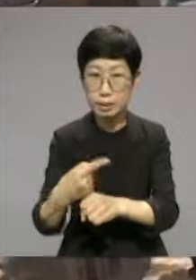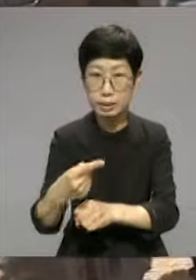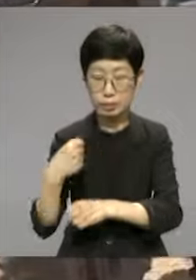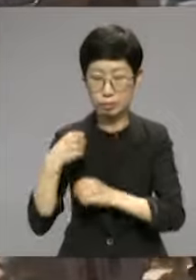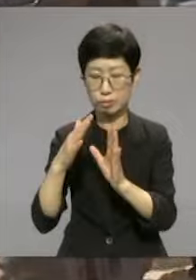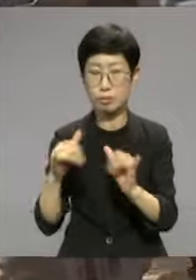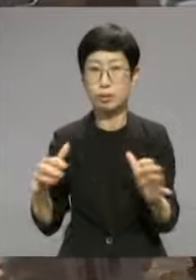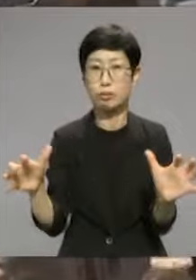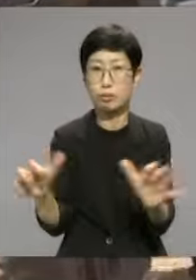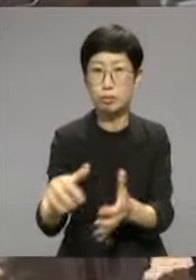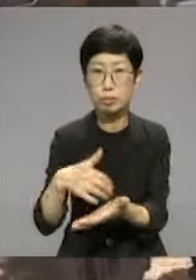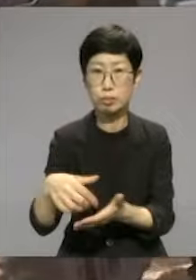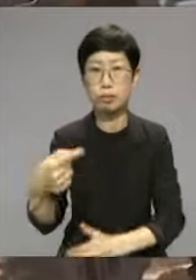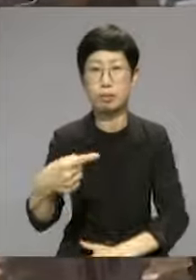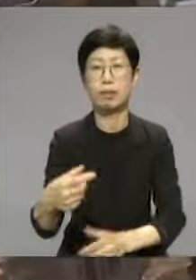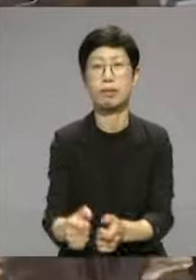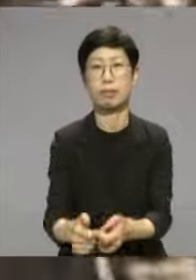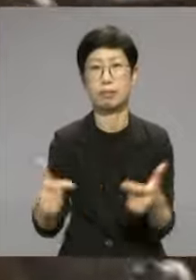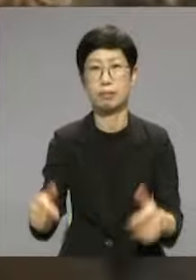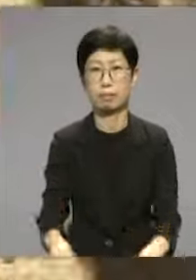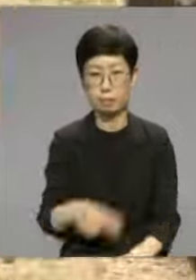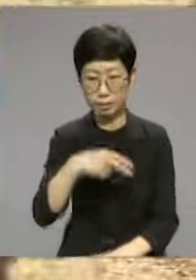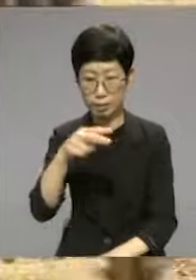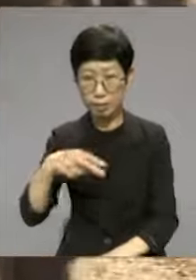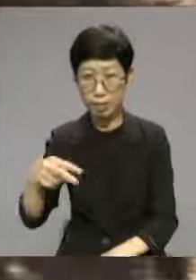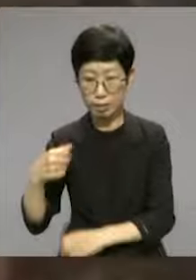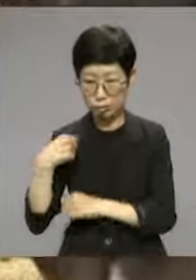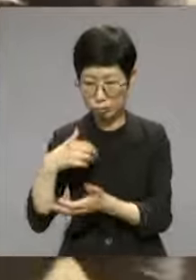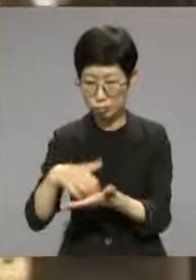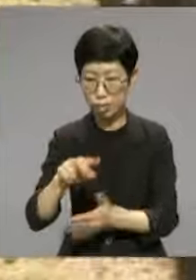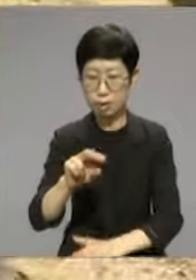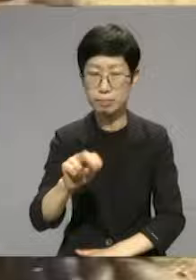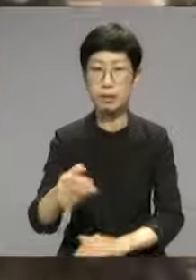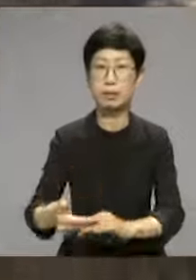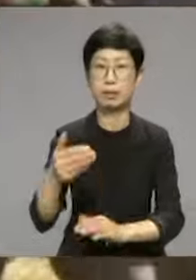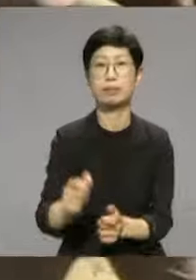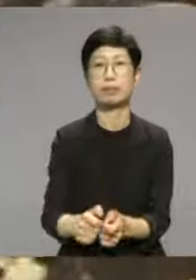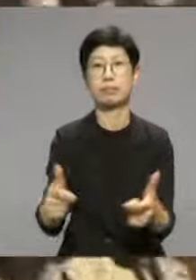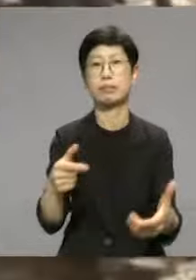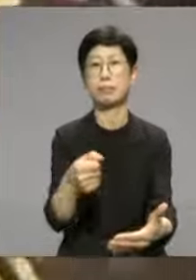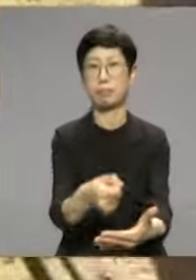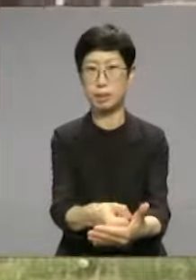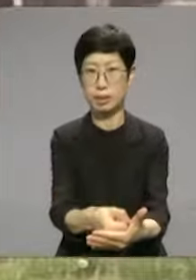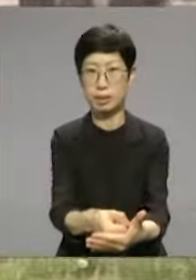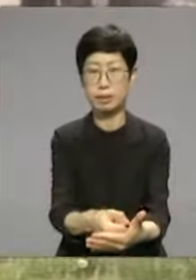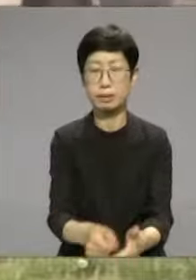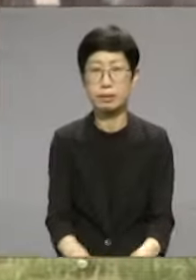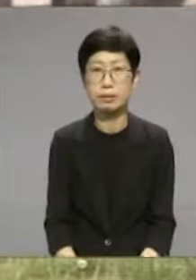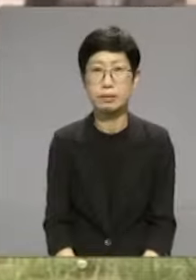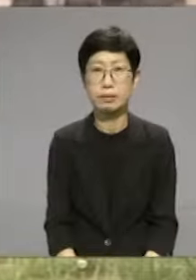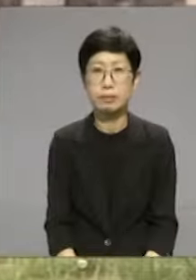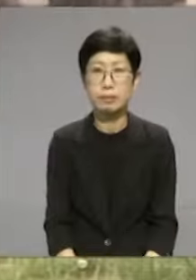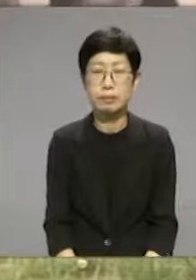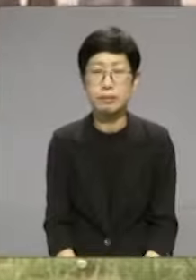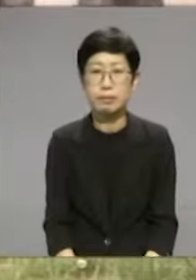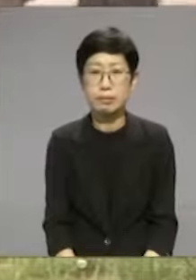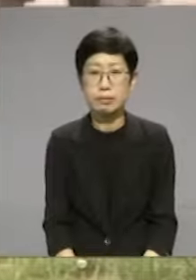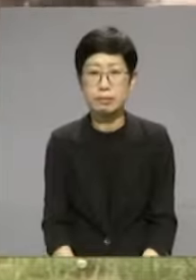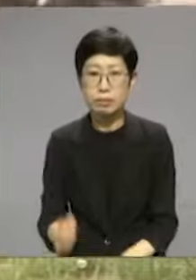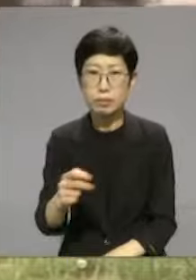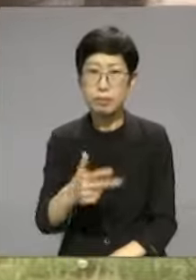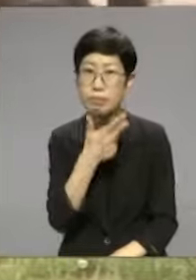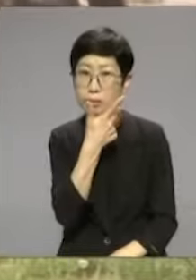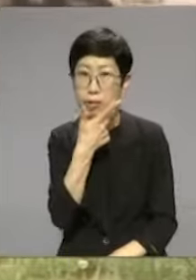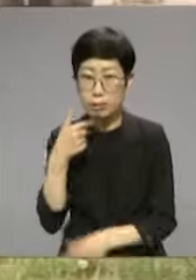천명 늘립니다 노르웨이도 징집병을 2만 명 이상 늘리기로 하는 등 징병 규모를 확대합니다 또